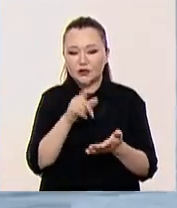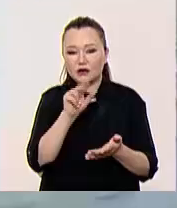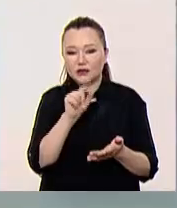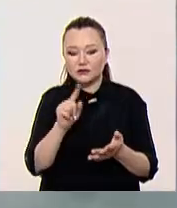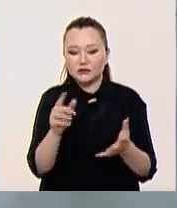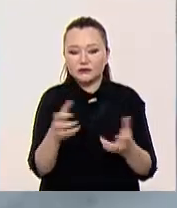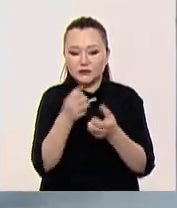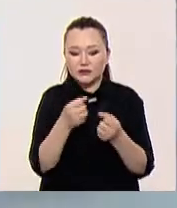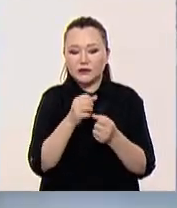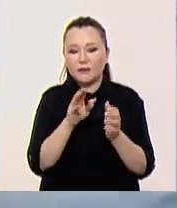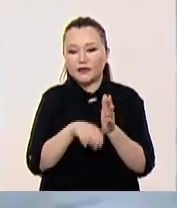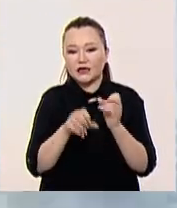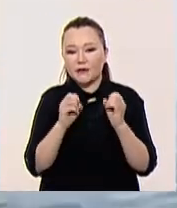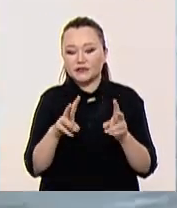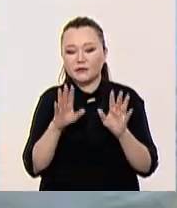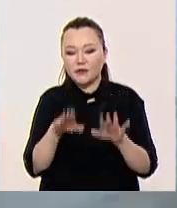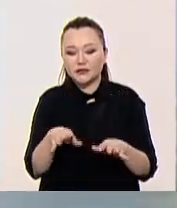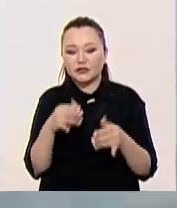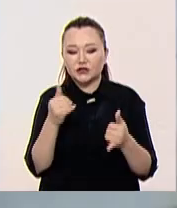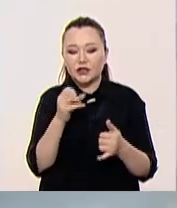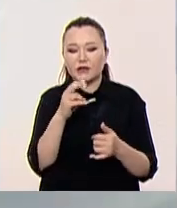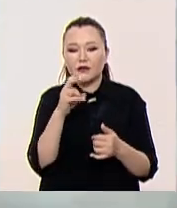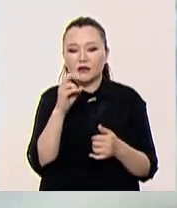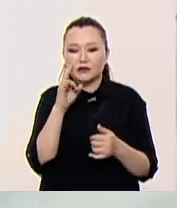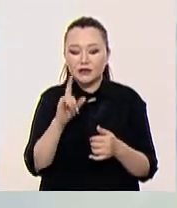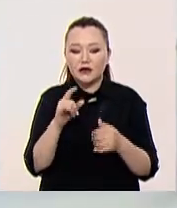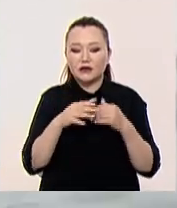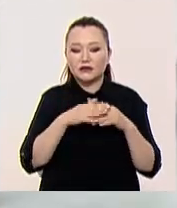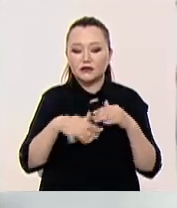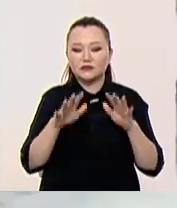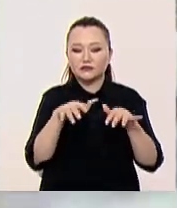қауіпсіз жерге шығарылды. Қазір Екпетіде жағалауды нығайту жұмыстары жүріп жатыр.